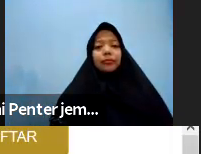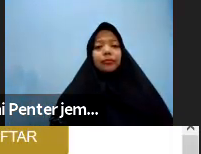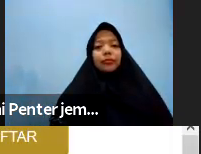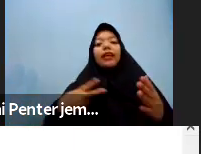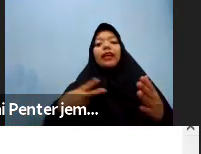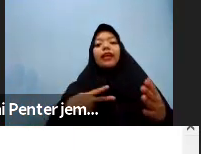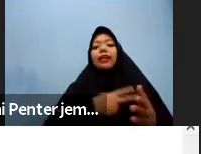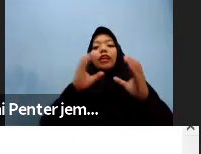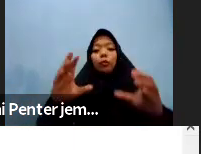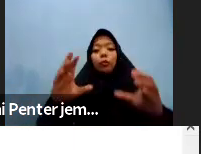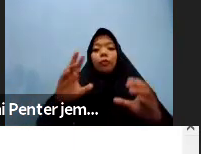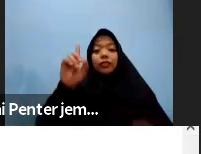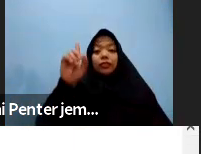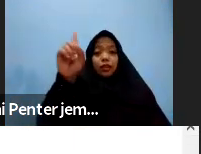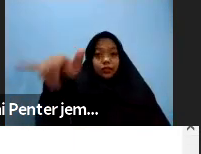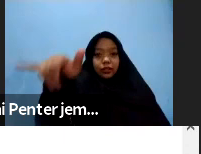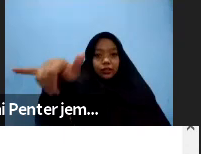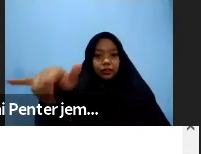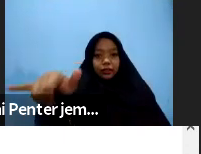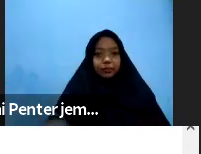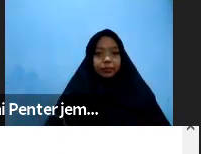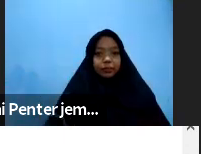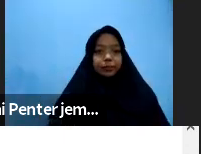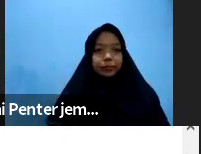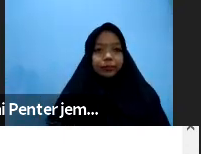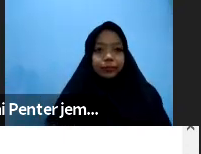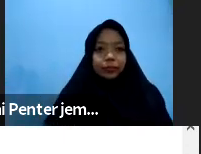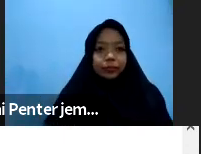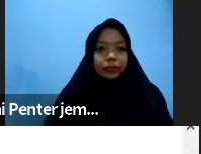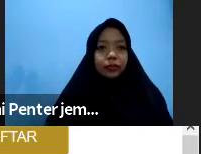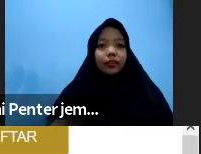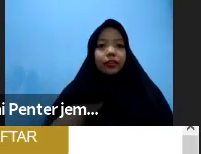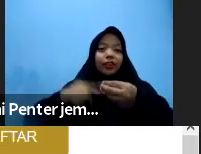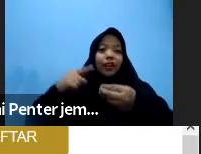ceria saya coba ke pesawat